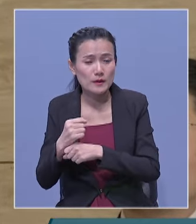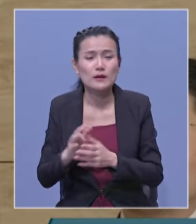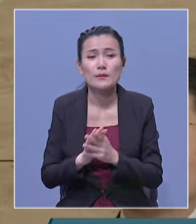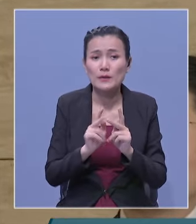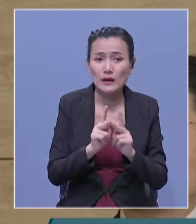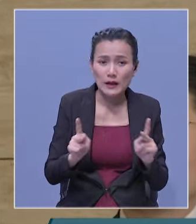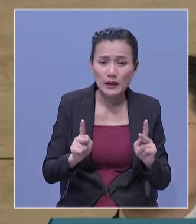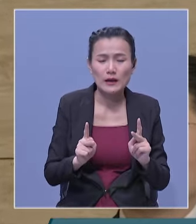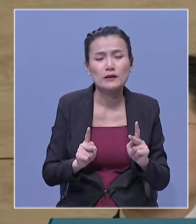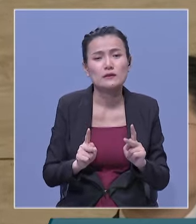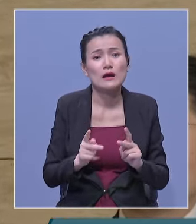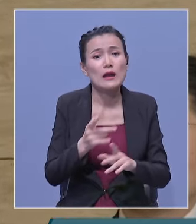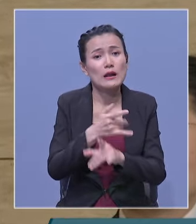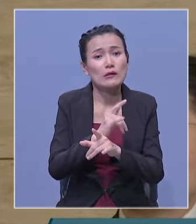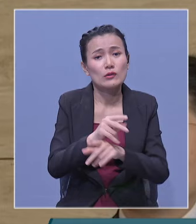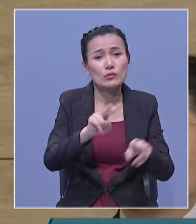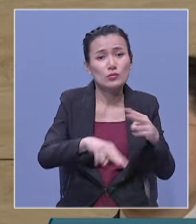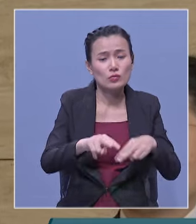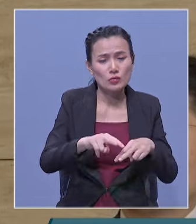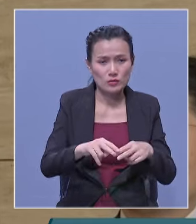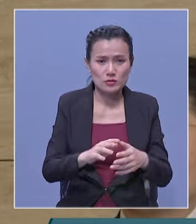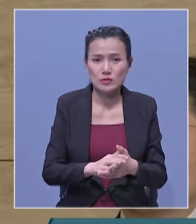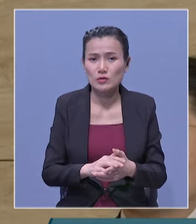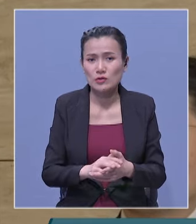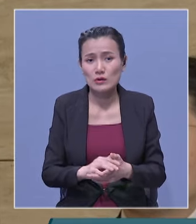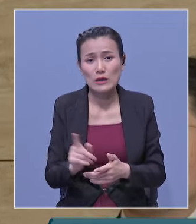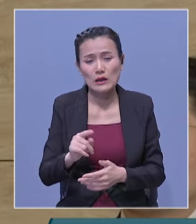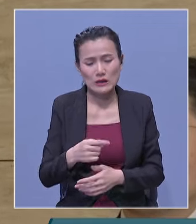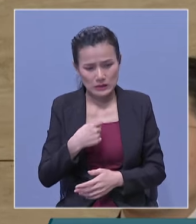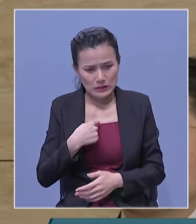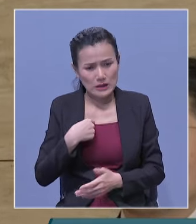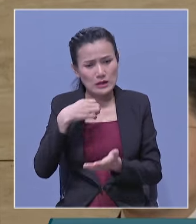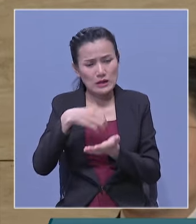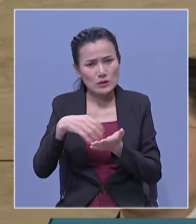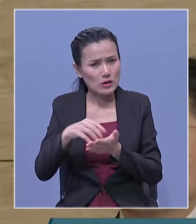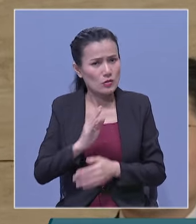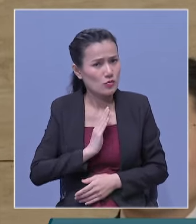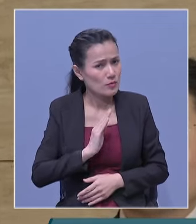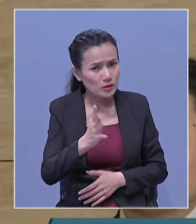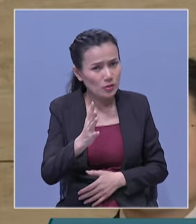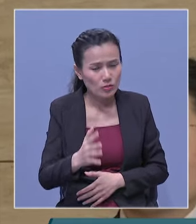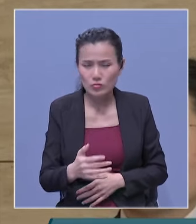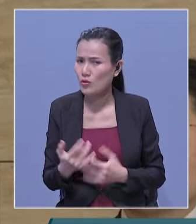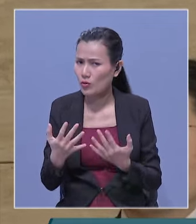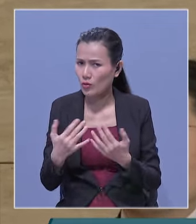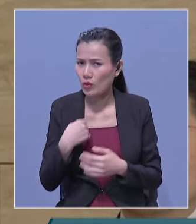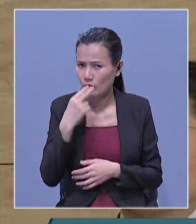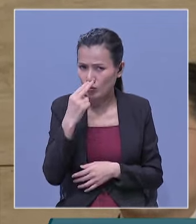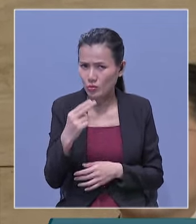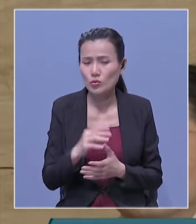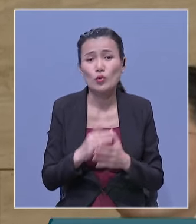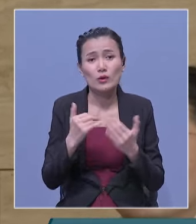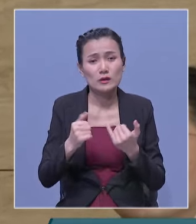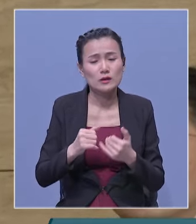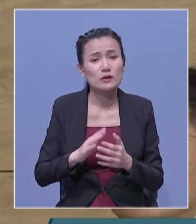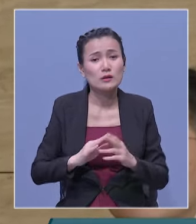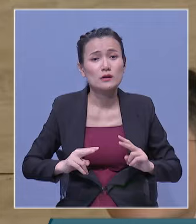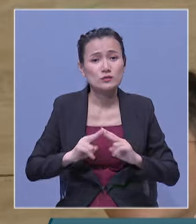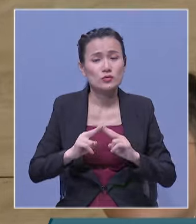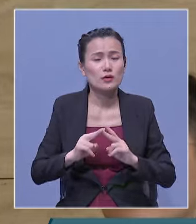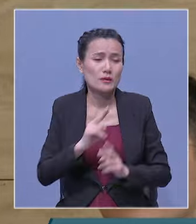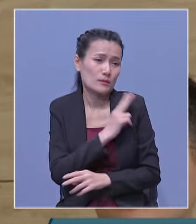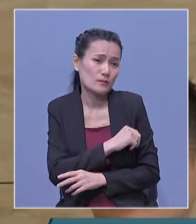คุมเครื่องดื่มแอลกอฮอล์กรมควบคุมโรคบอกว่าตนบิดเบือนข้อมูลและขอให้รอความชัดเจนจากนายแพทย์ชนน่านสีแก้วรัฐมนตรีว่า